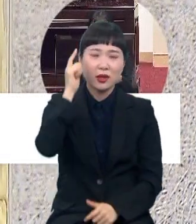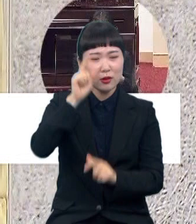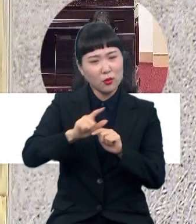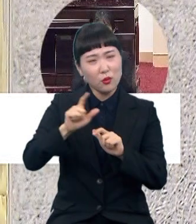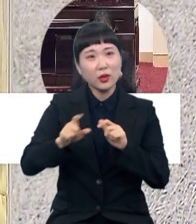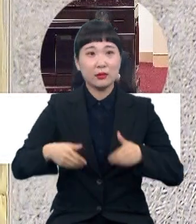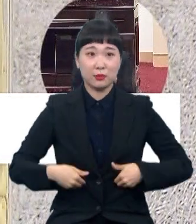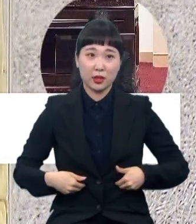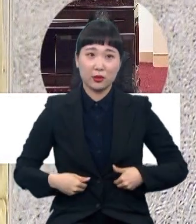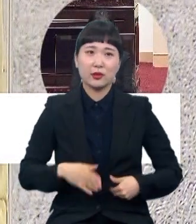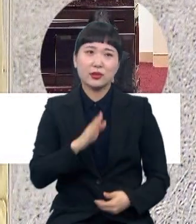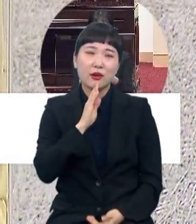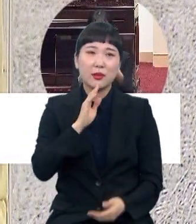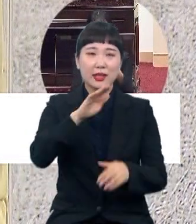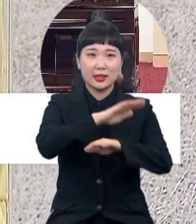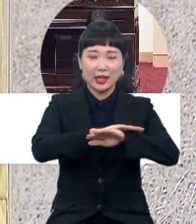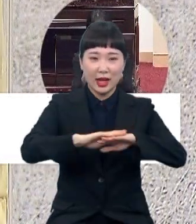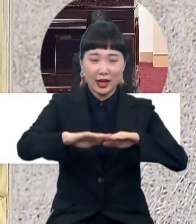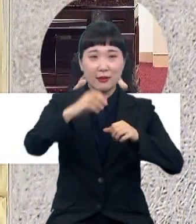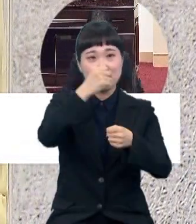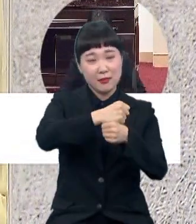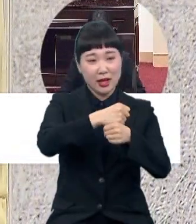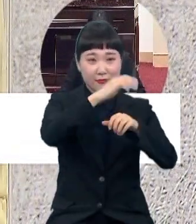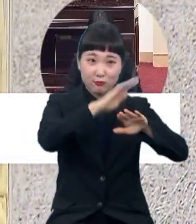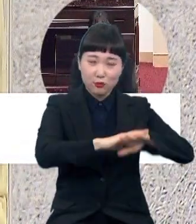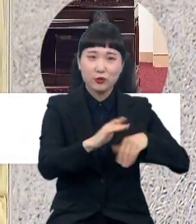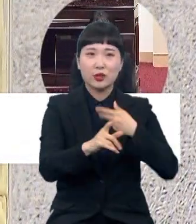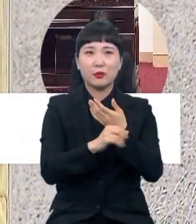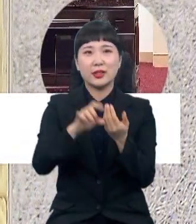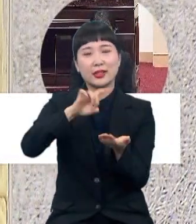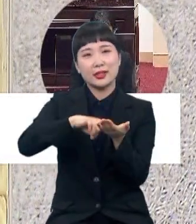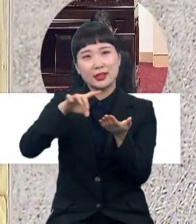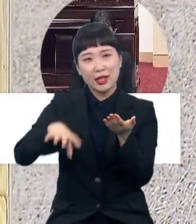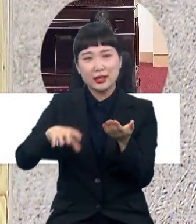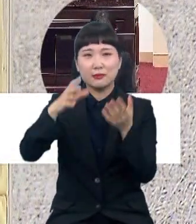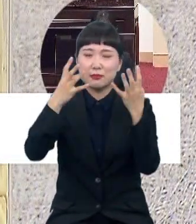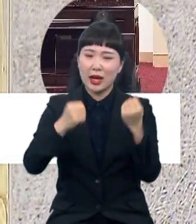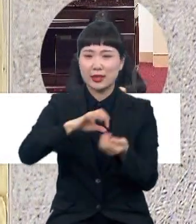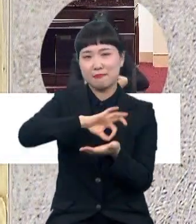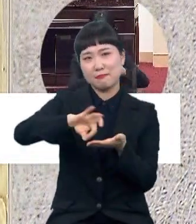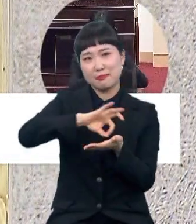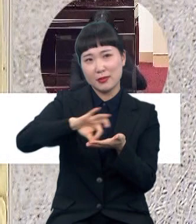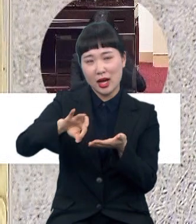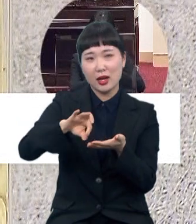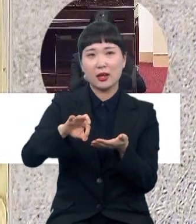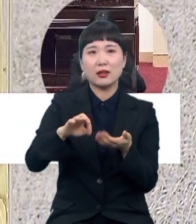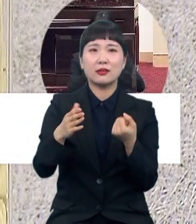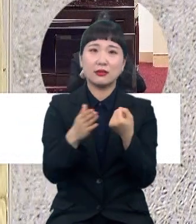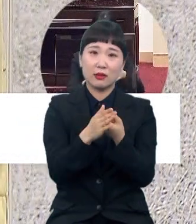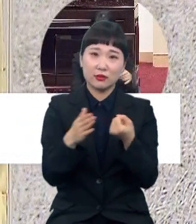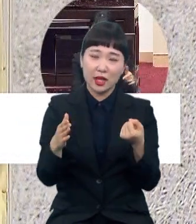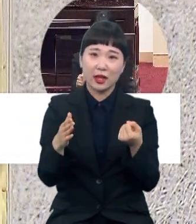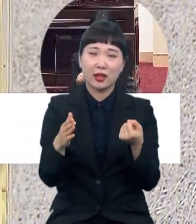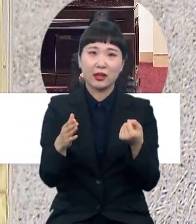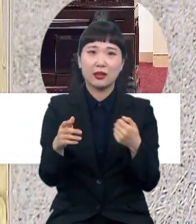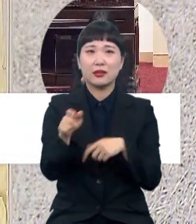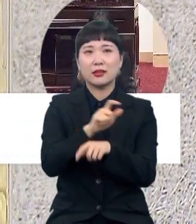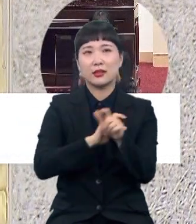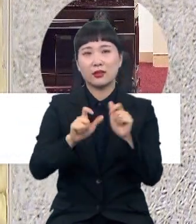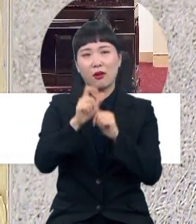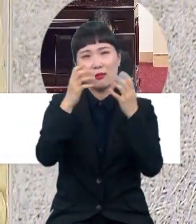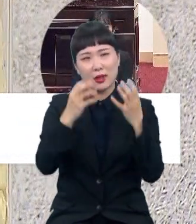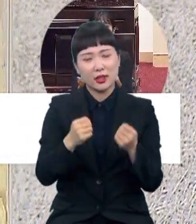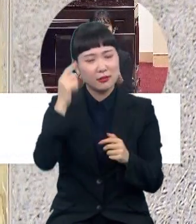필요합니다. 이것이 한번 정착이 되고 나면 우리 또 세금도 많이 소요되고 이제 이런 면들도 있는 것이고, 그러니까 그런